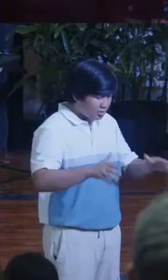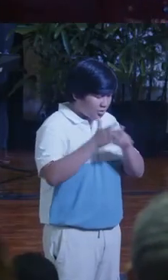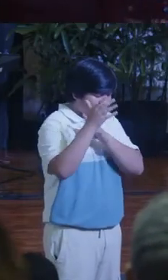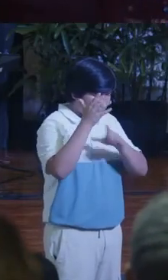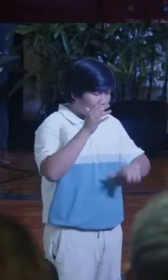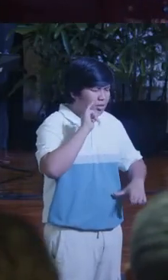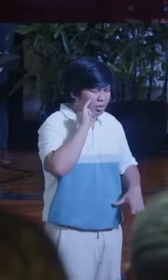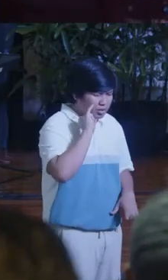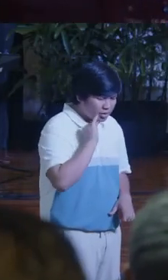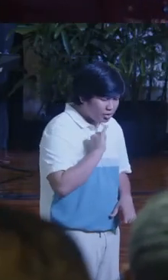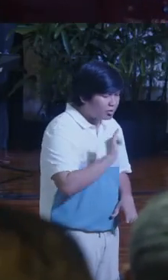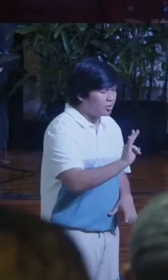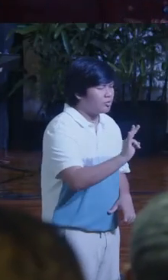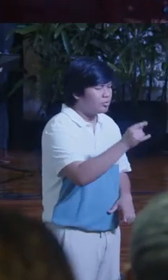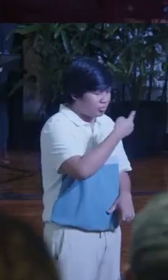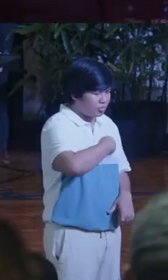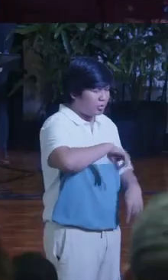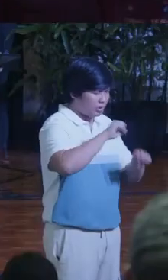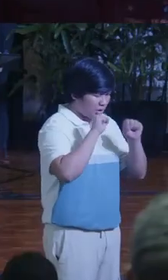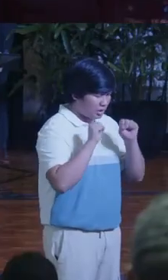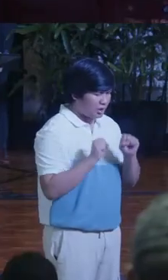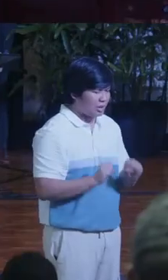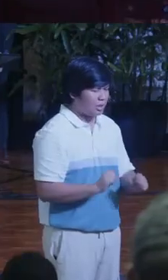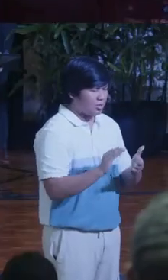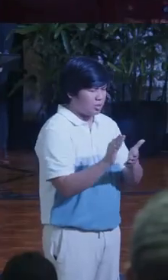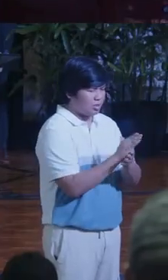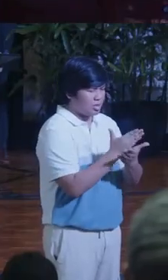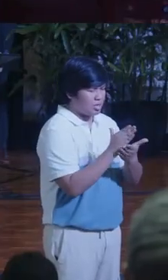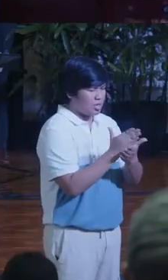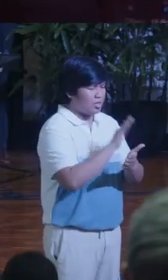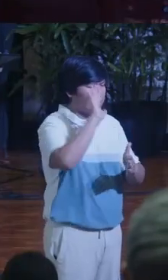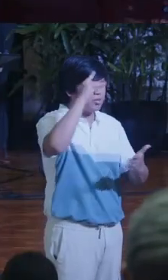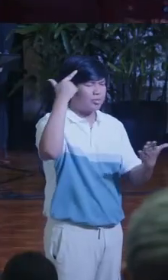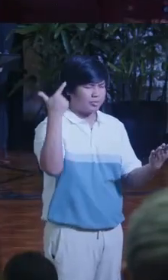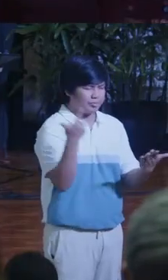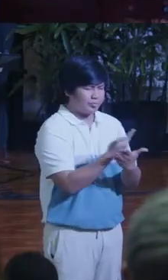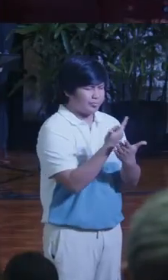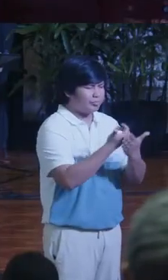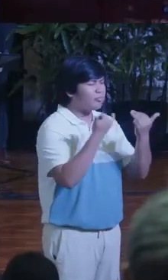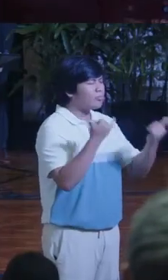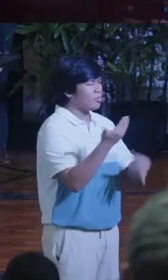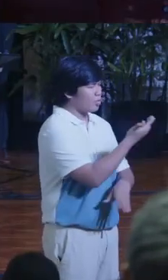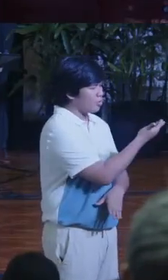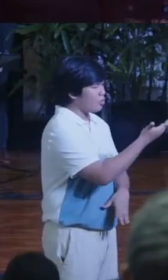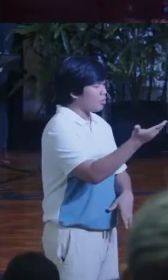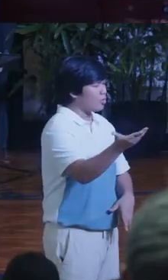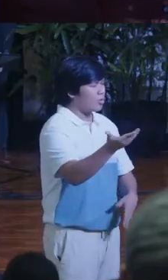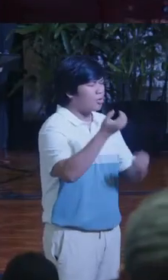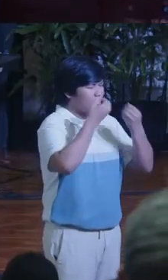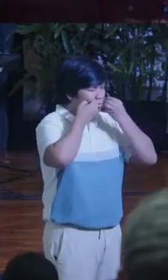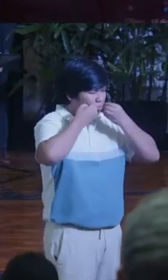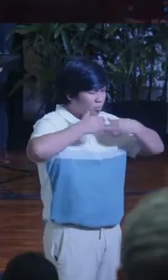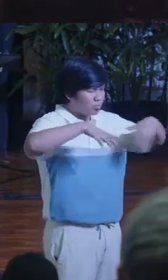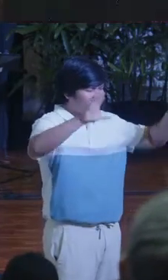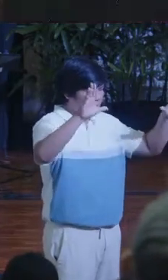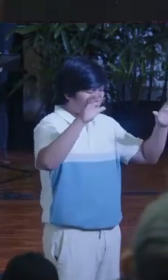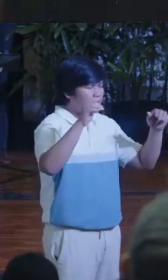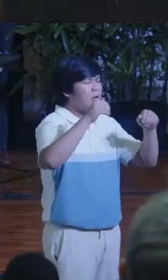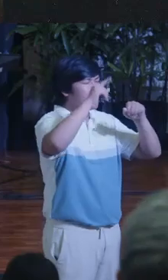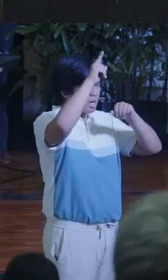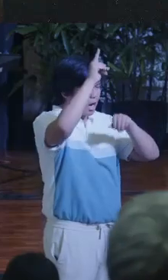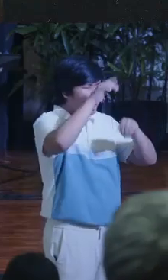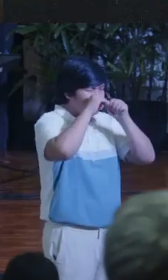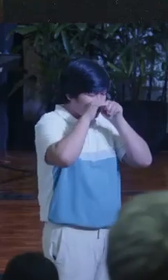kung aming gagawin. Ngayon kayo ay humayo at tanggapin ninyo ang kanyang